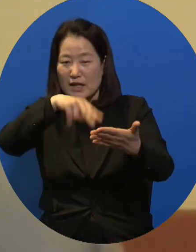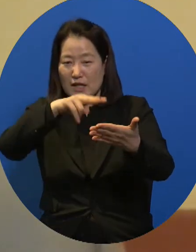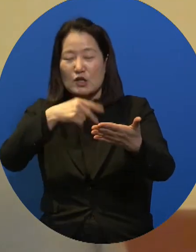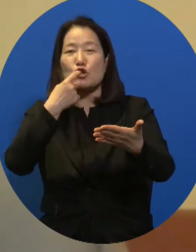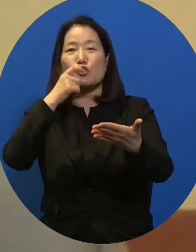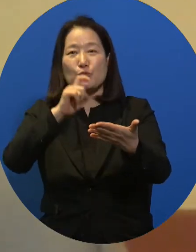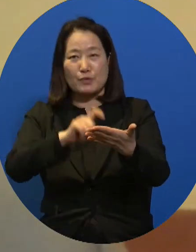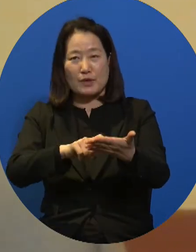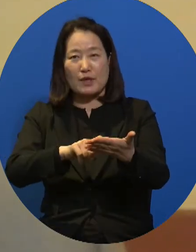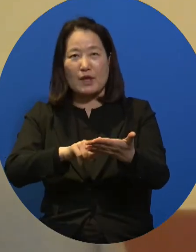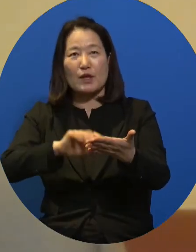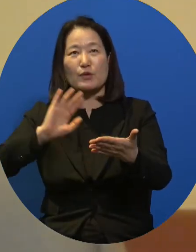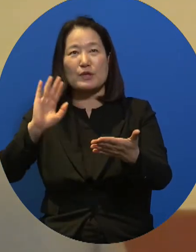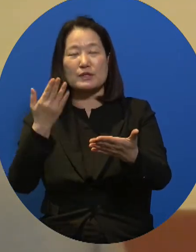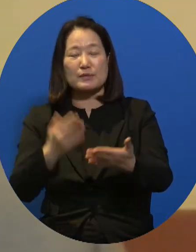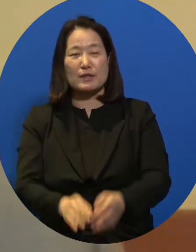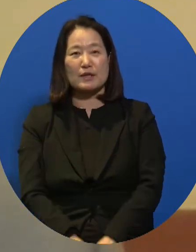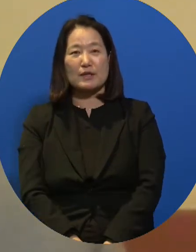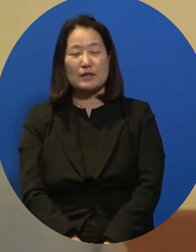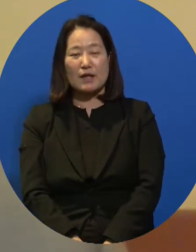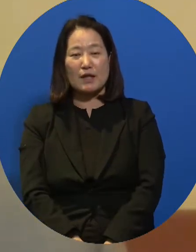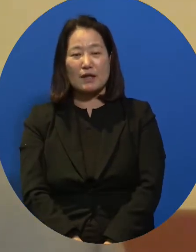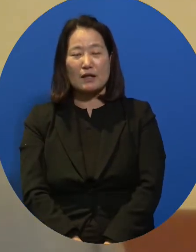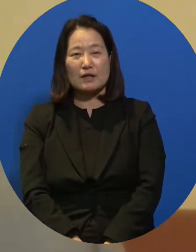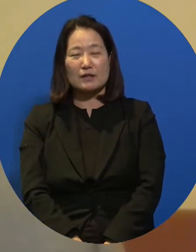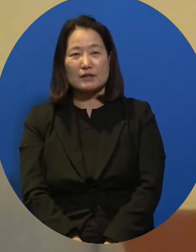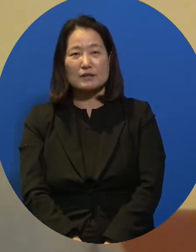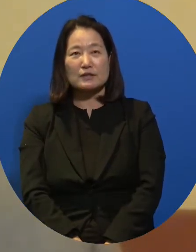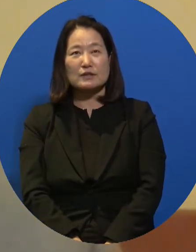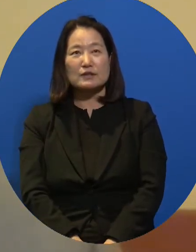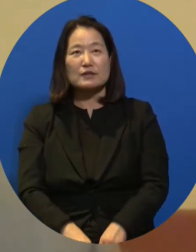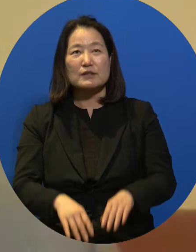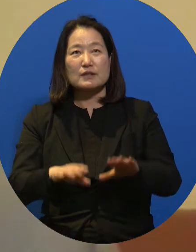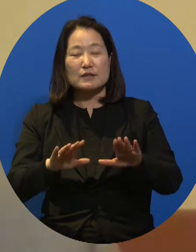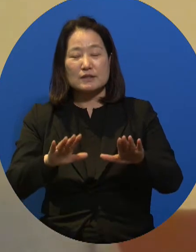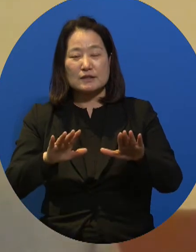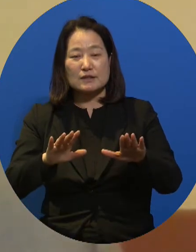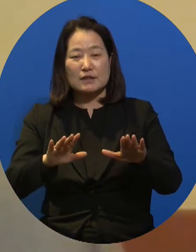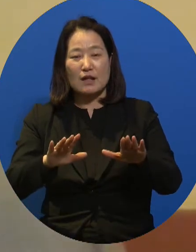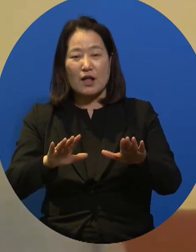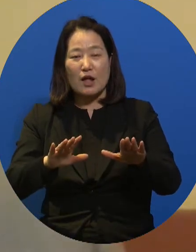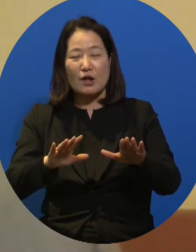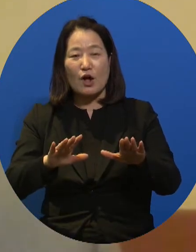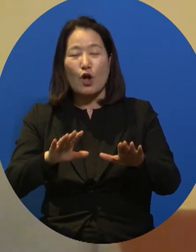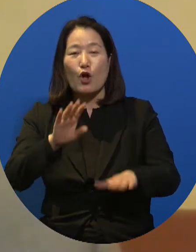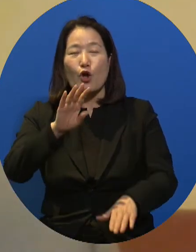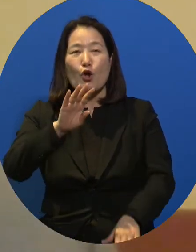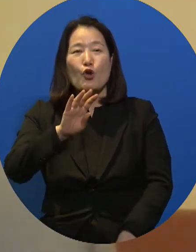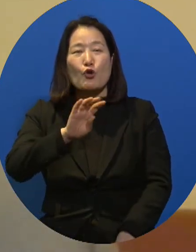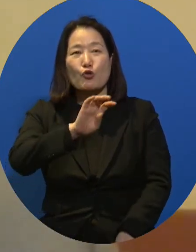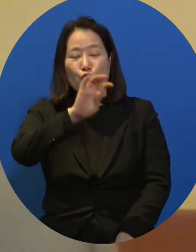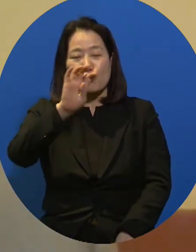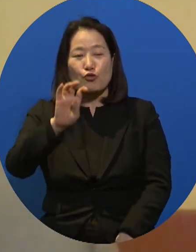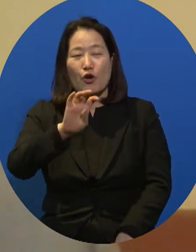이제 저희의 투명한 문서 요청을 바탕으로 해서 유럽위원회에서는